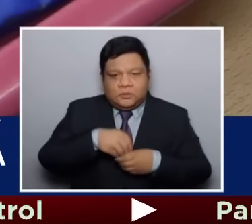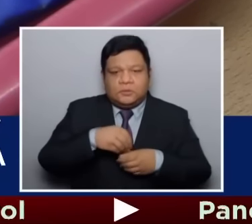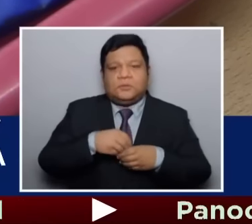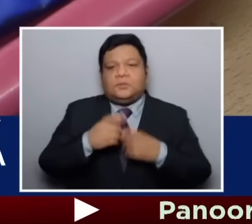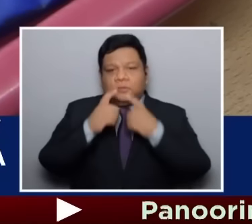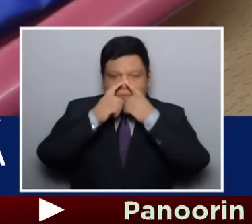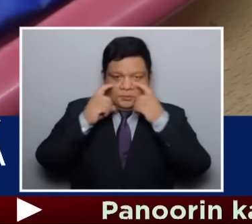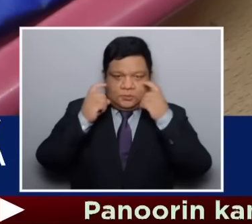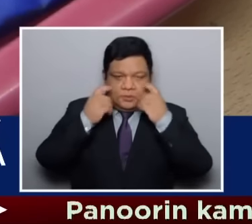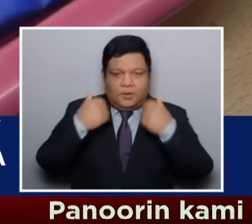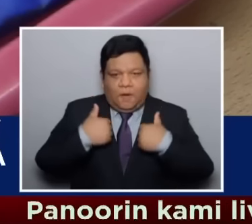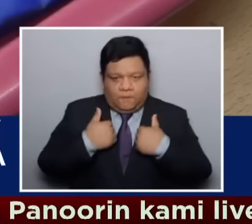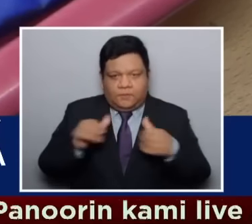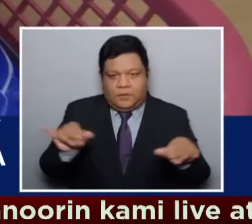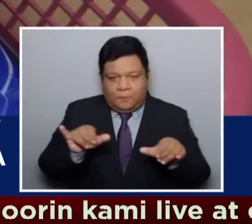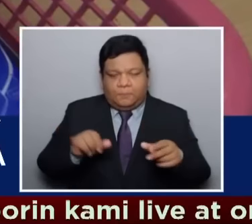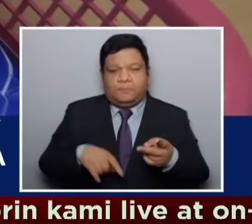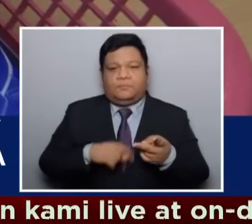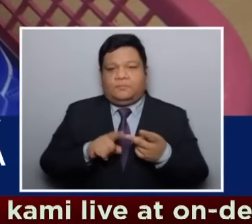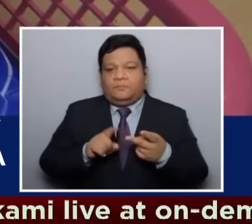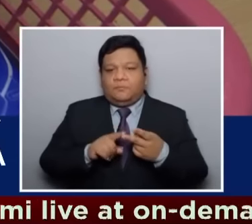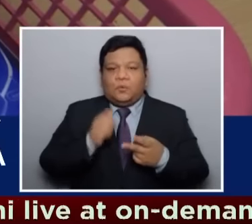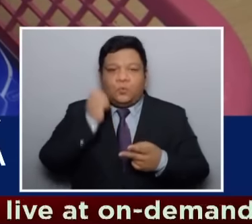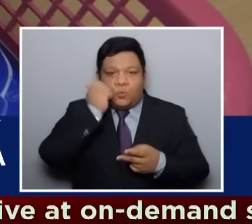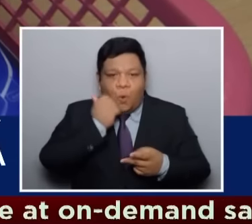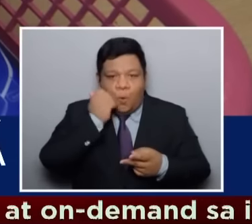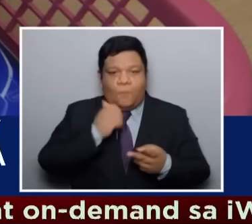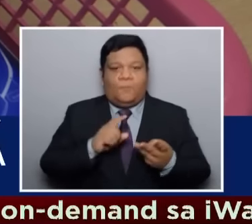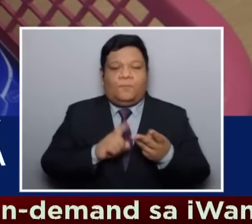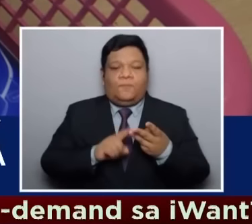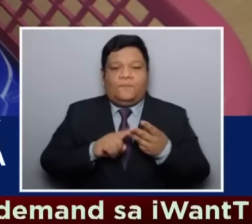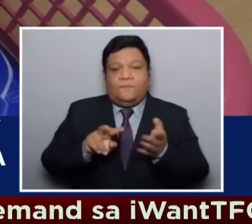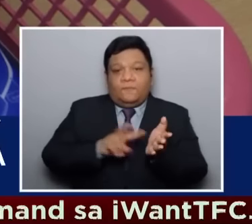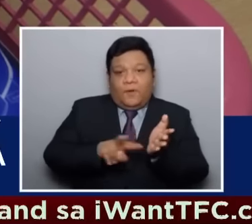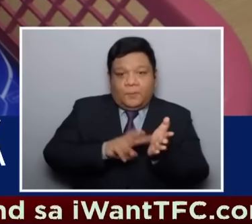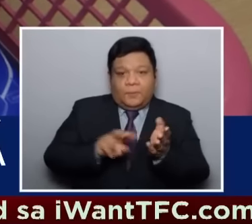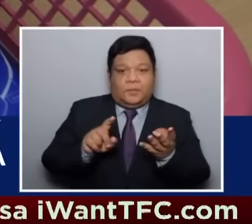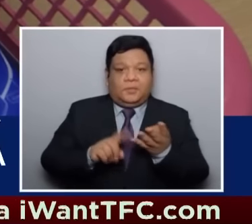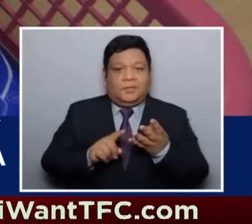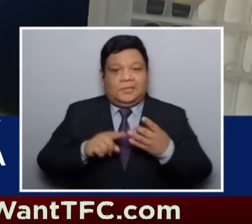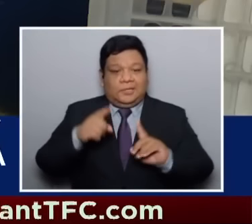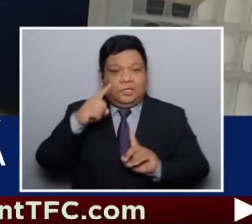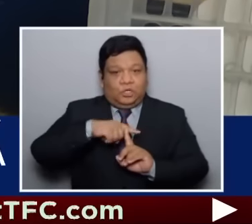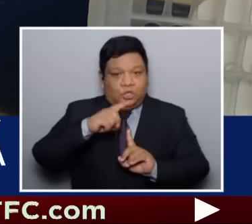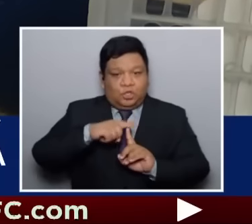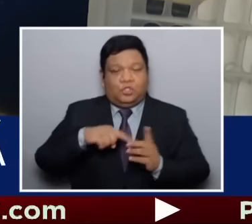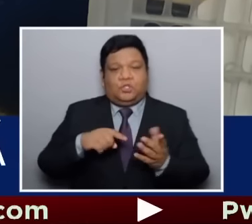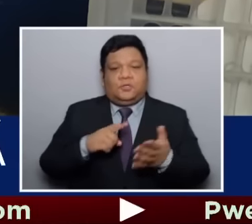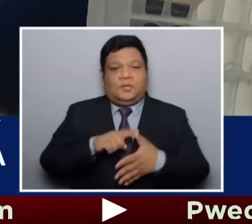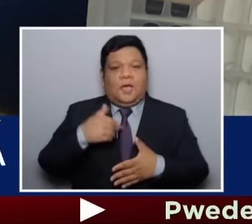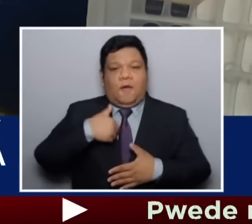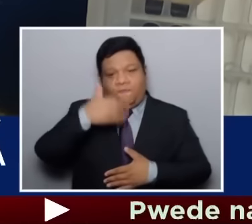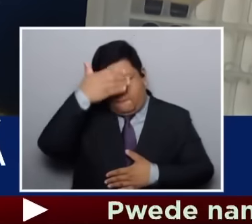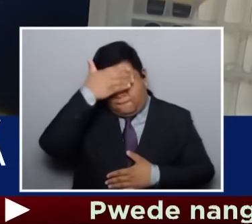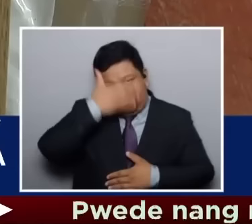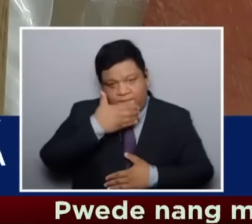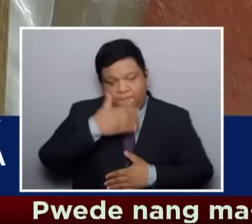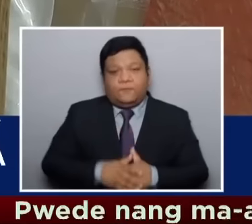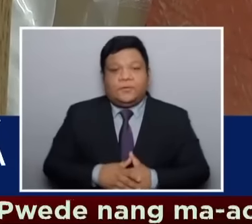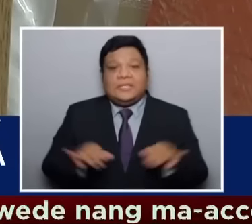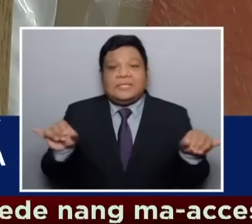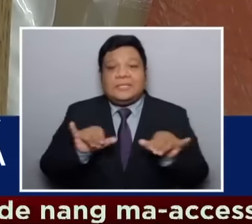mask, sanitizer, sabon, vitamins, extra t-shirt at face shield. May nakahanda rin na PPE